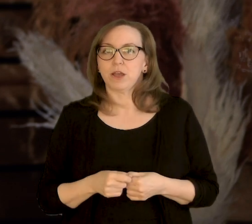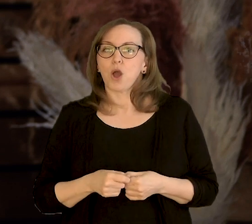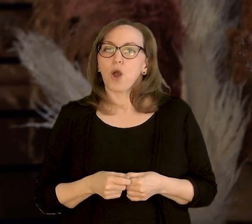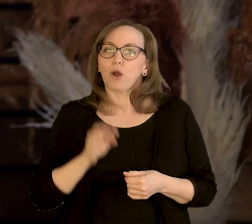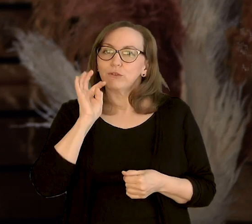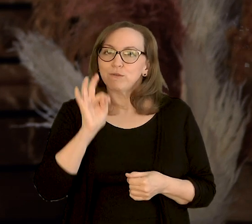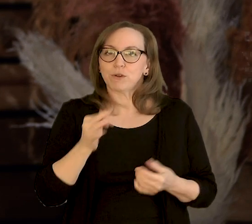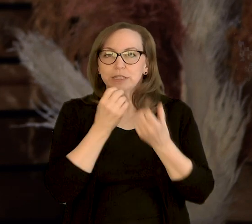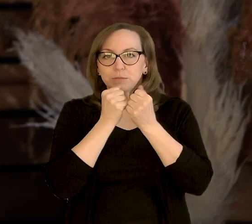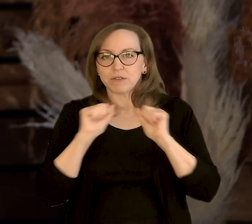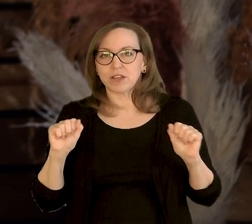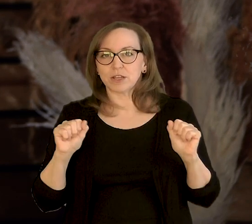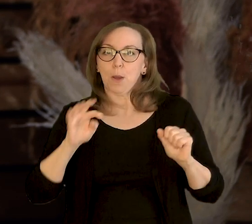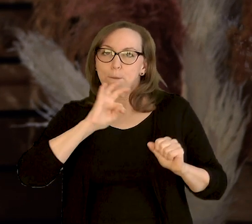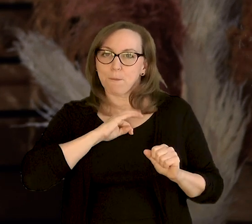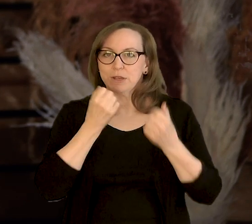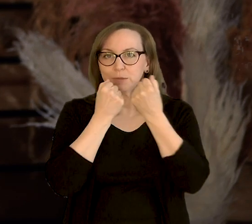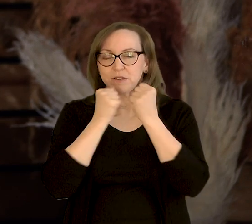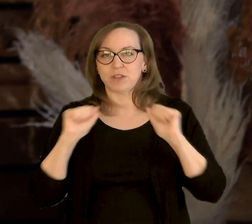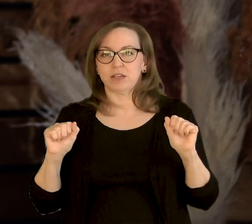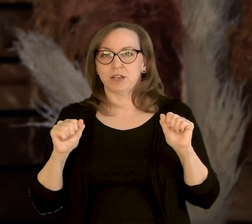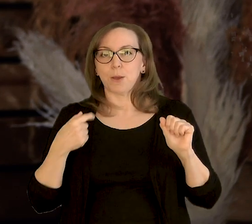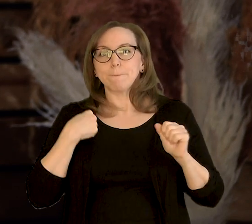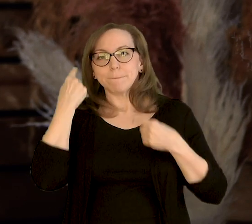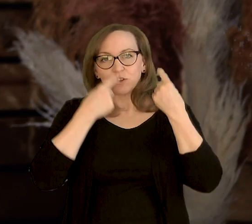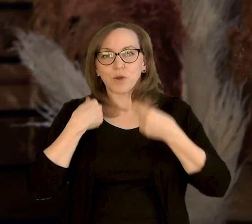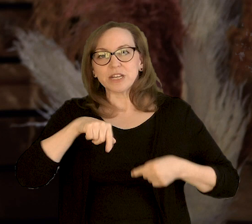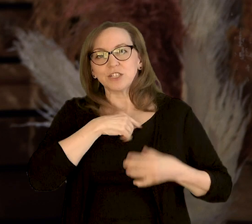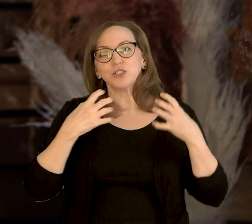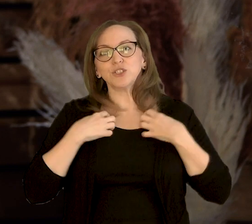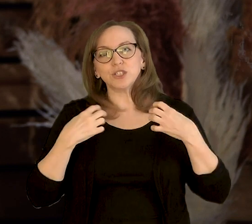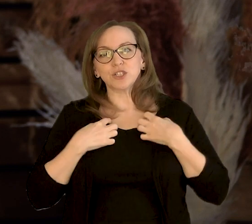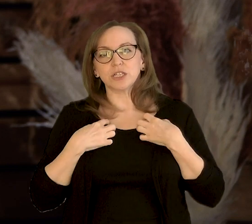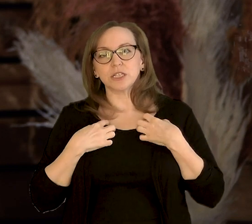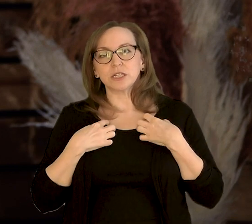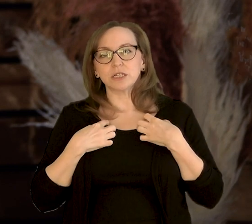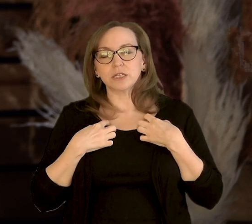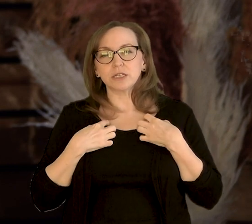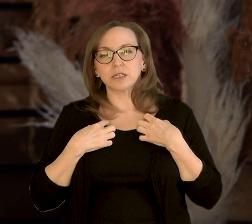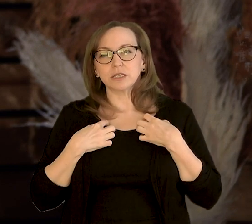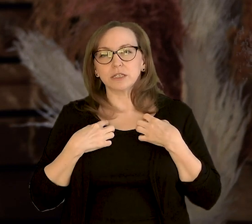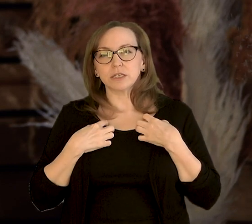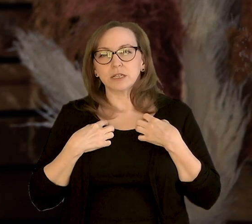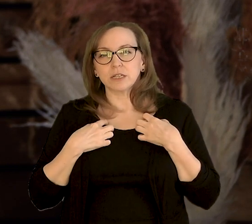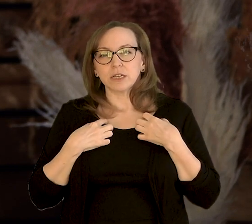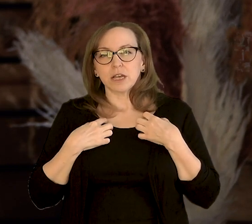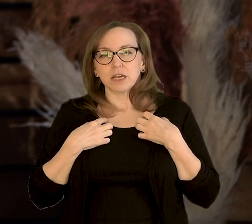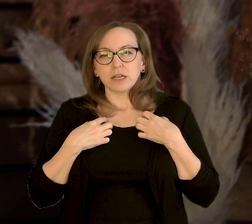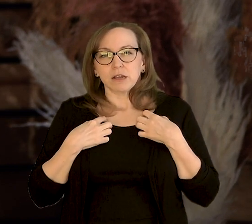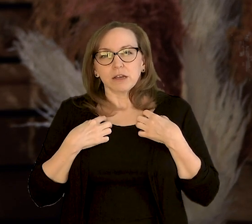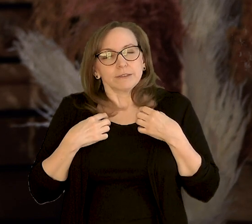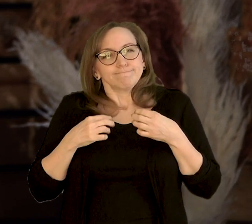zbawieniu, o moim zbawieniu, myśli o naszym życiu. O gdybyśmy pojęli tę